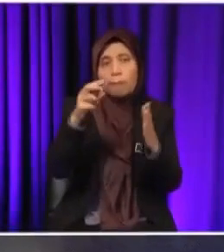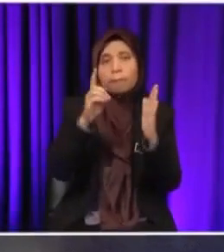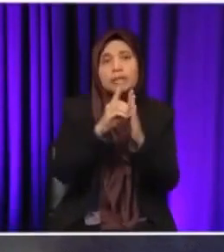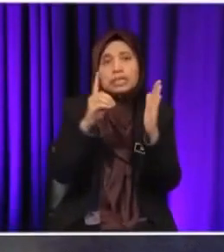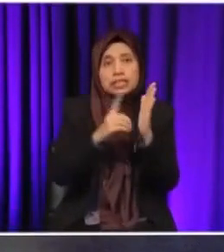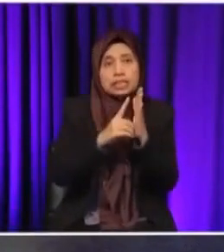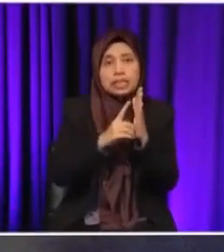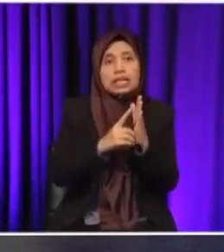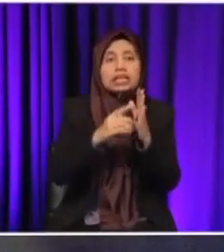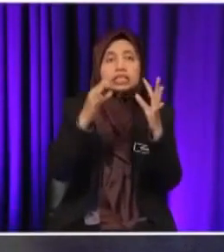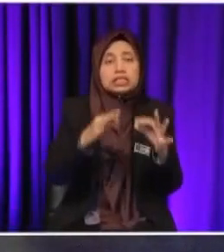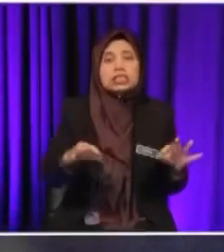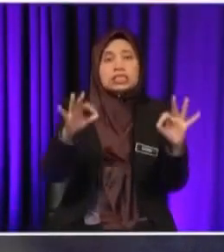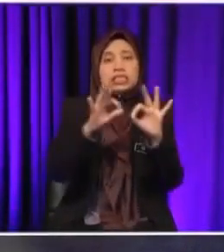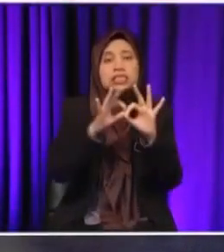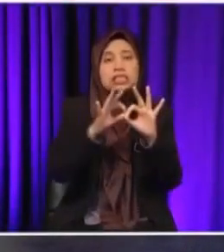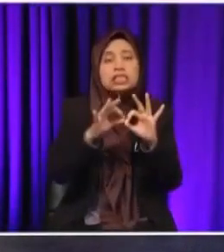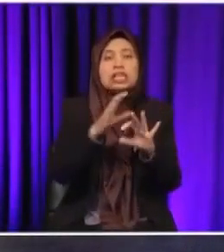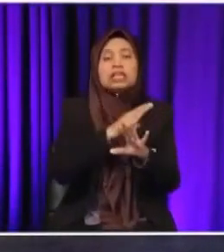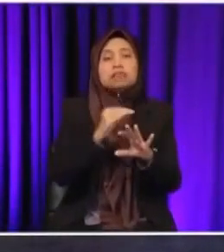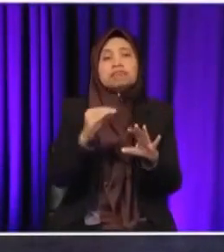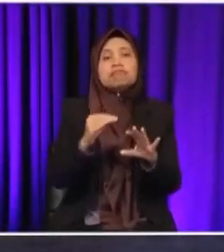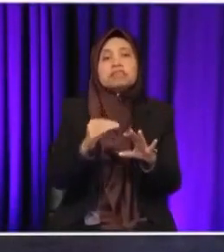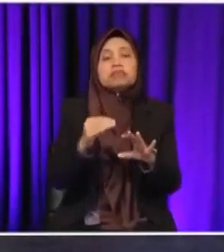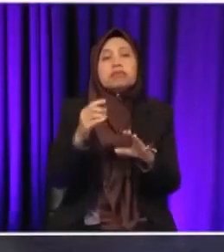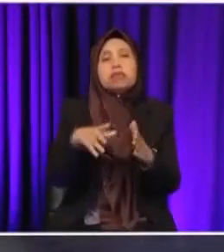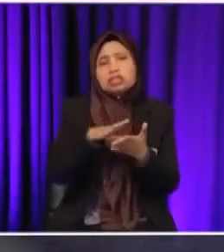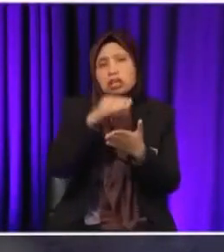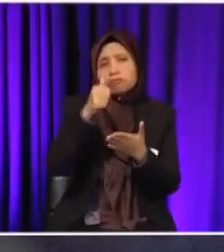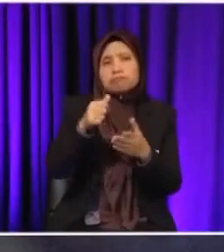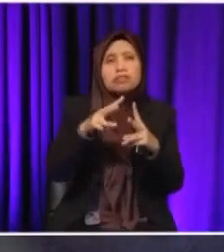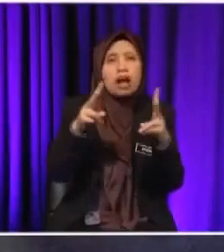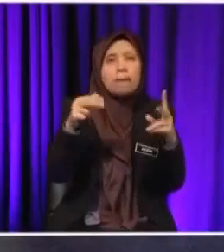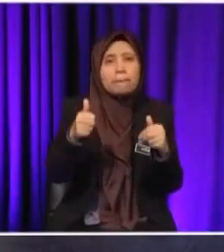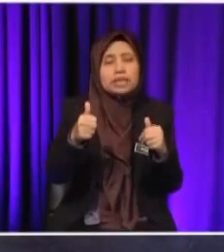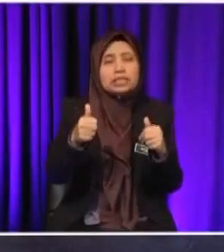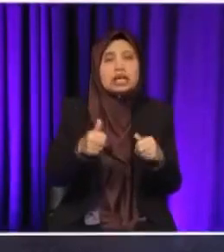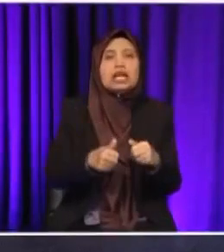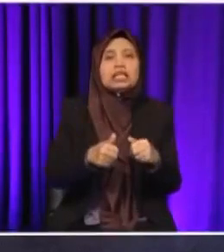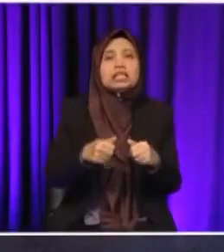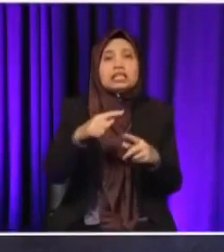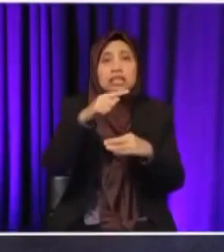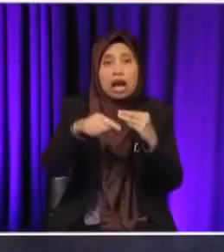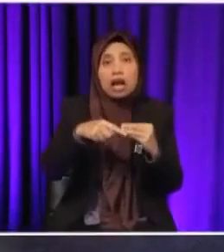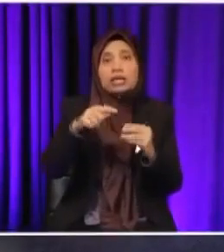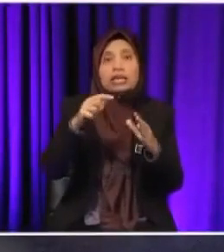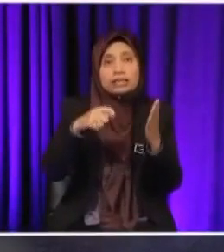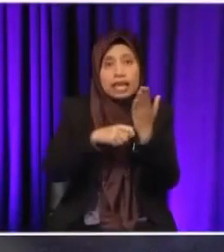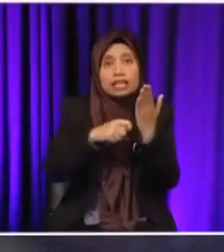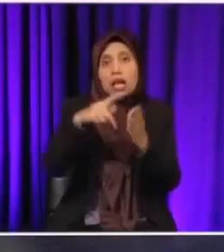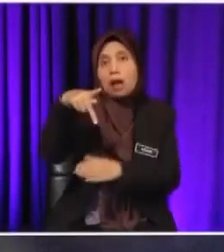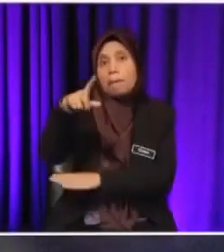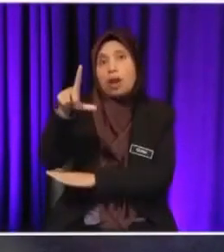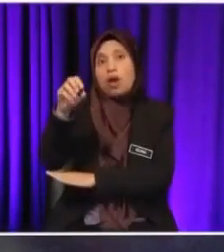berdasarkan cerpen Res Judi Carta ini. Menarik sangat pembelajaran kita berkenaan dengan teknik plot ini. Banyak